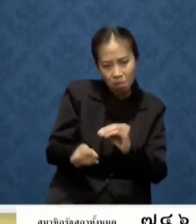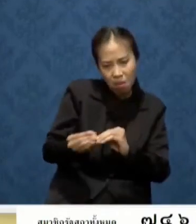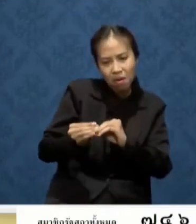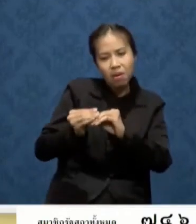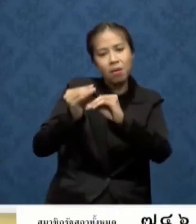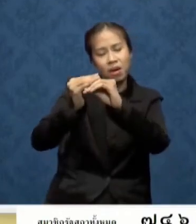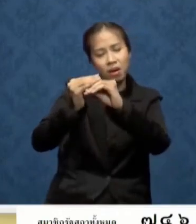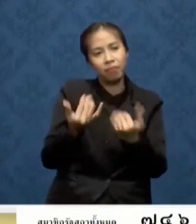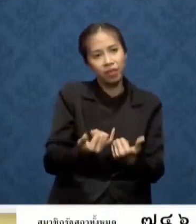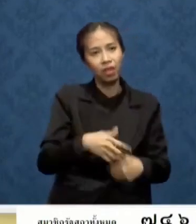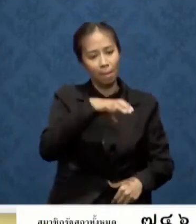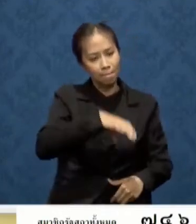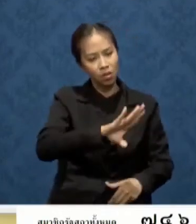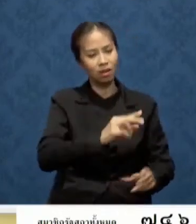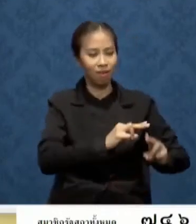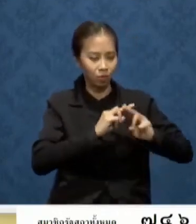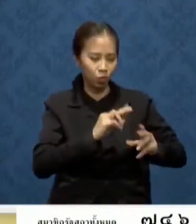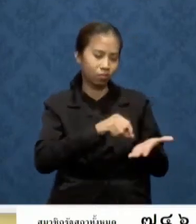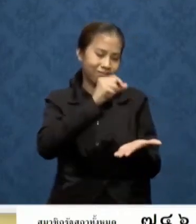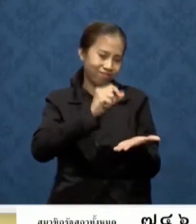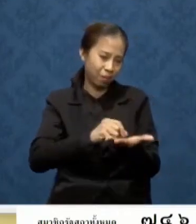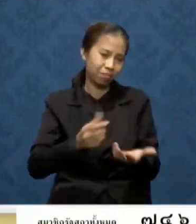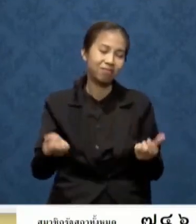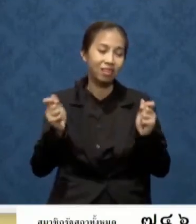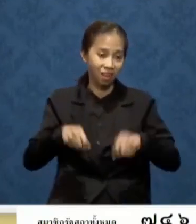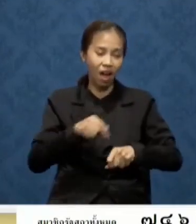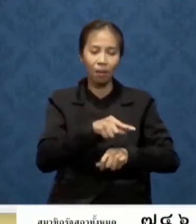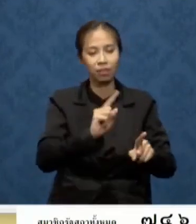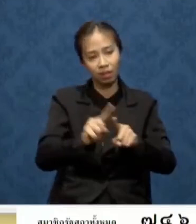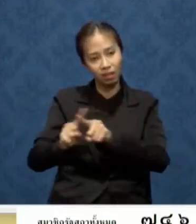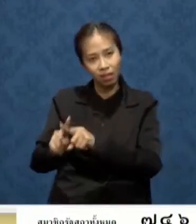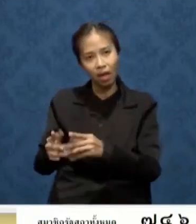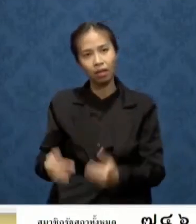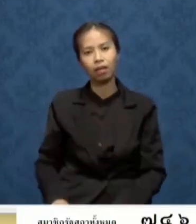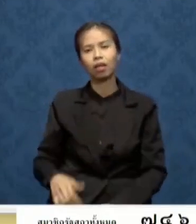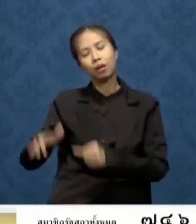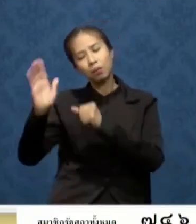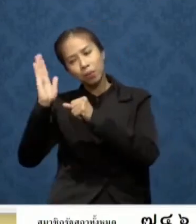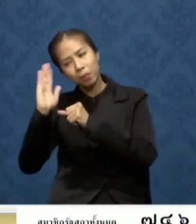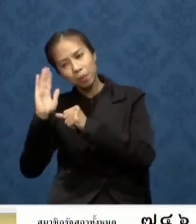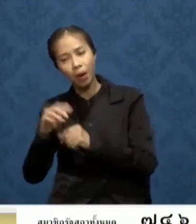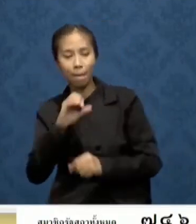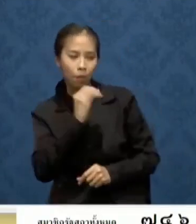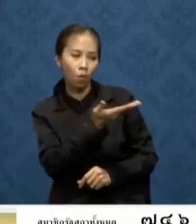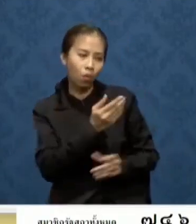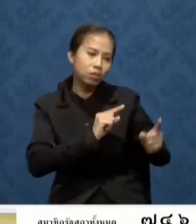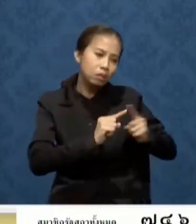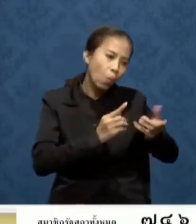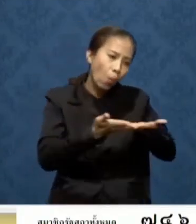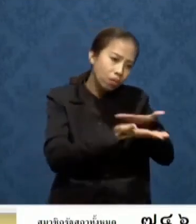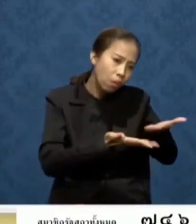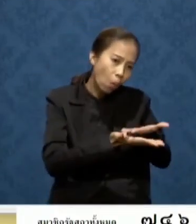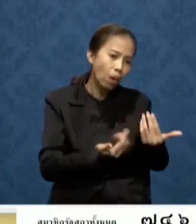เพิมกเอกชนลต่ หรอไงมันไม่ใช่แล้มัหาเสีงวเจราจา ท่านจะเจราจายอยไร ท่จะเอาอะไรไปแก